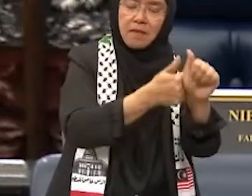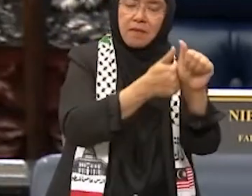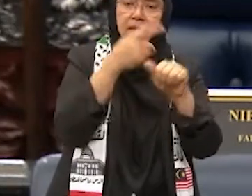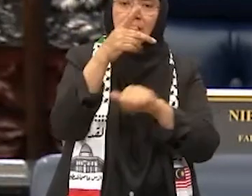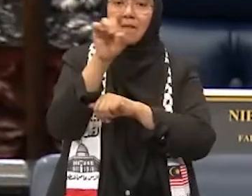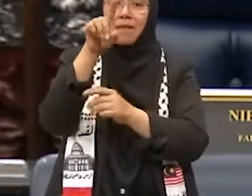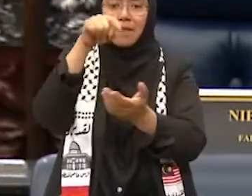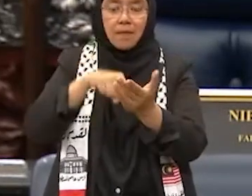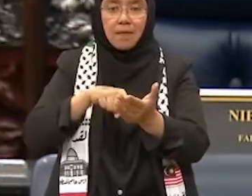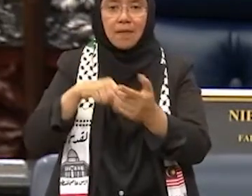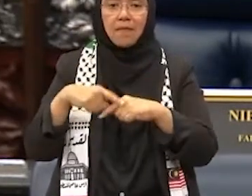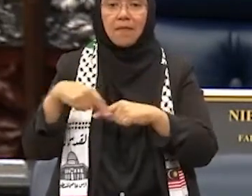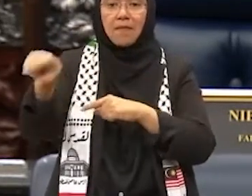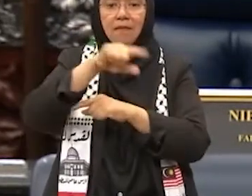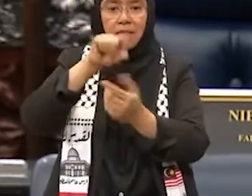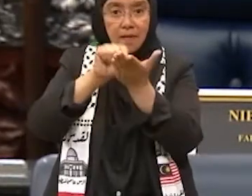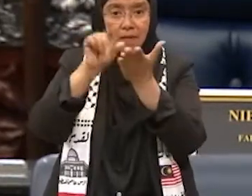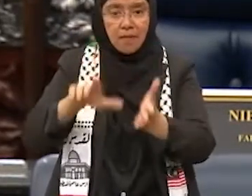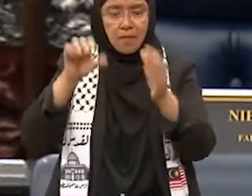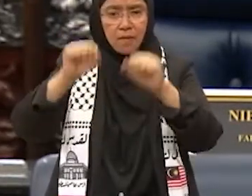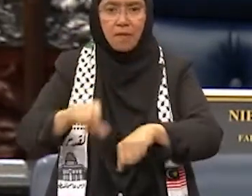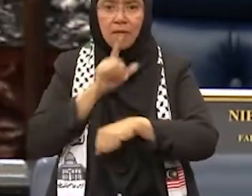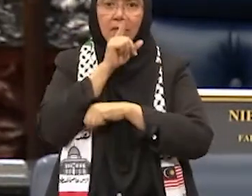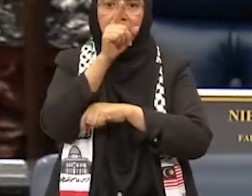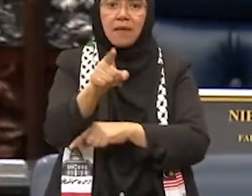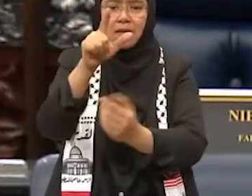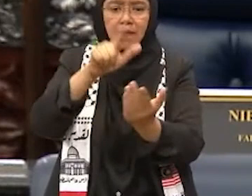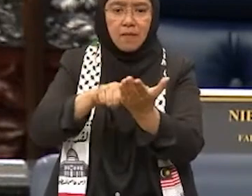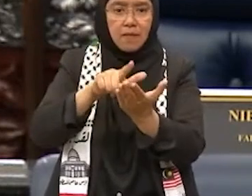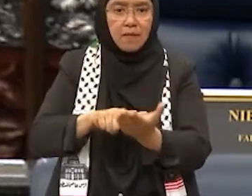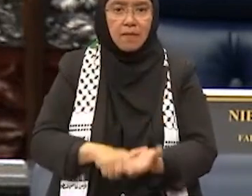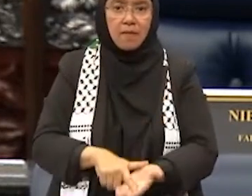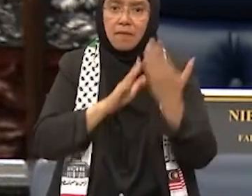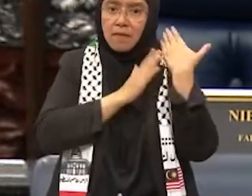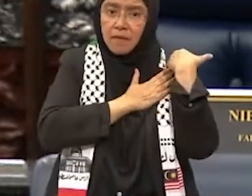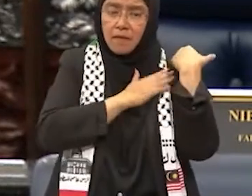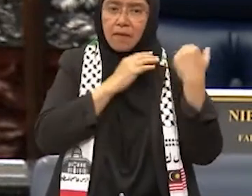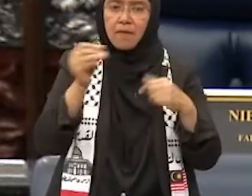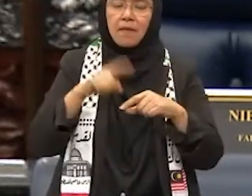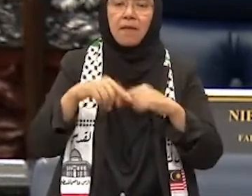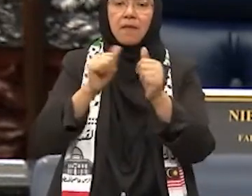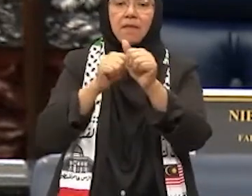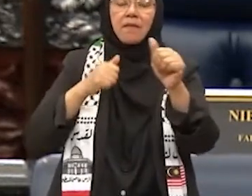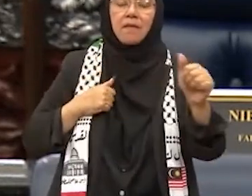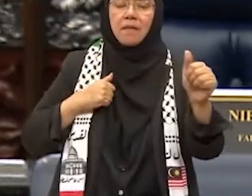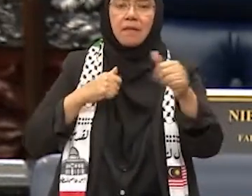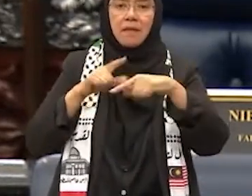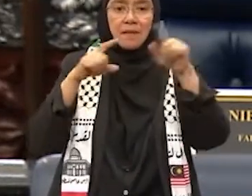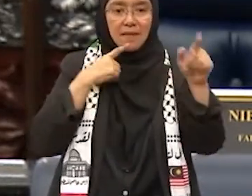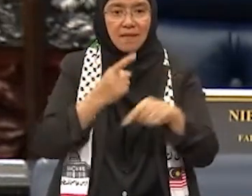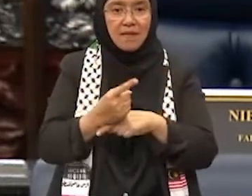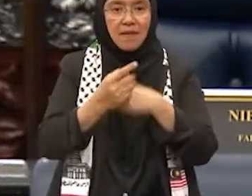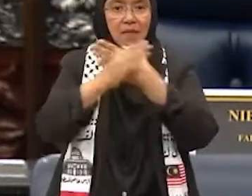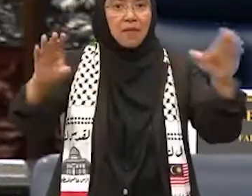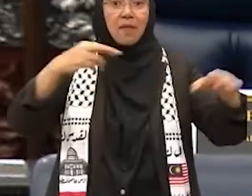memastikan pelaporan yang bertanggungjawab selain mengelakkan daripada melangkaui batas kebebasan bersuara kod kandungan dalam bahasa